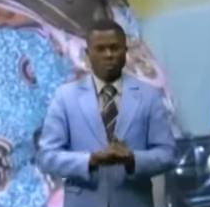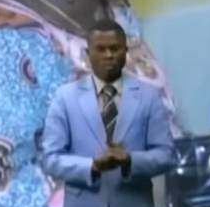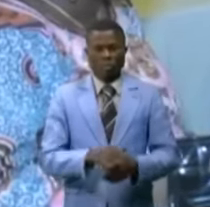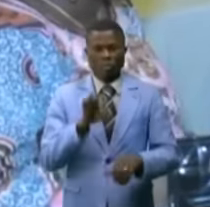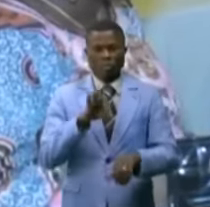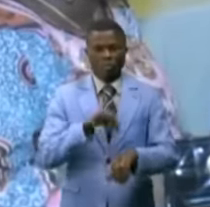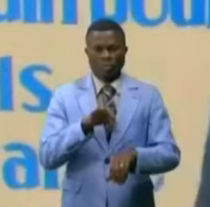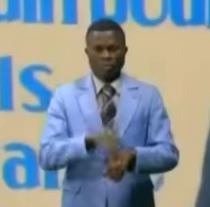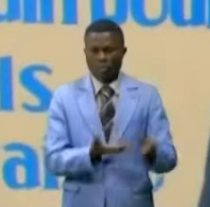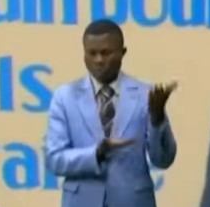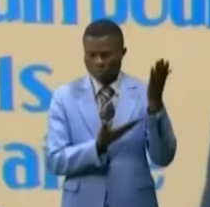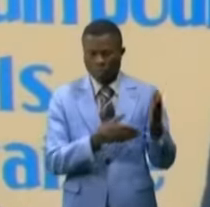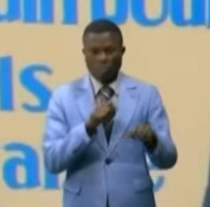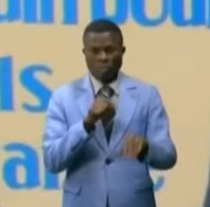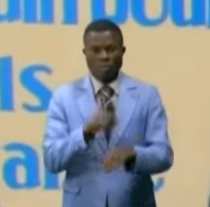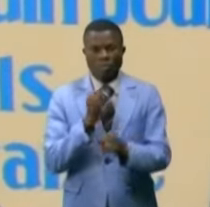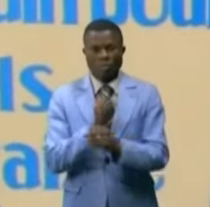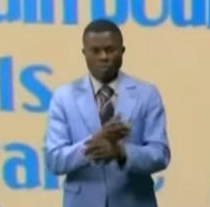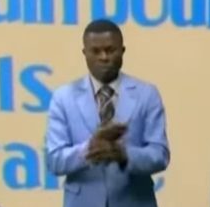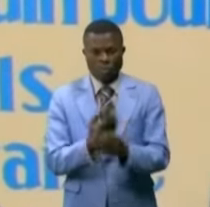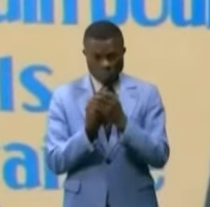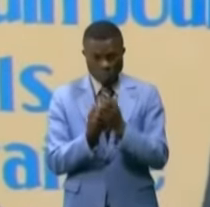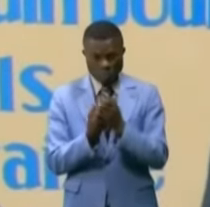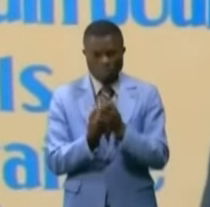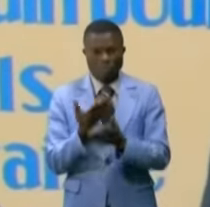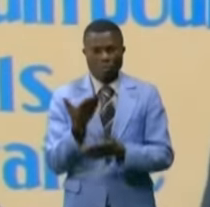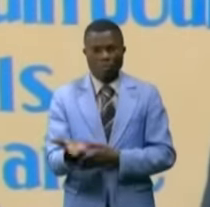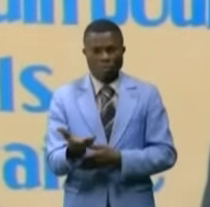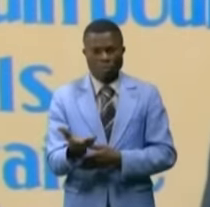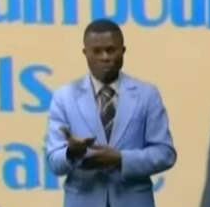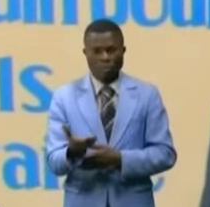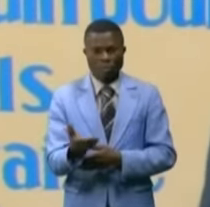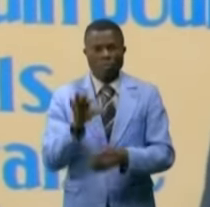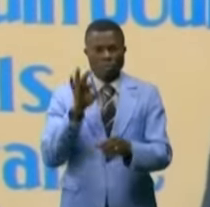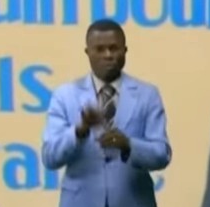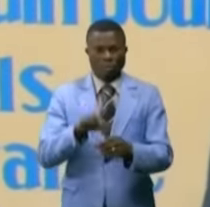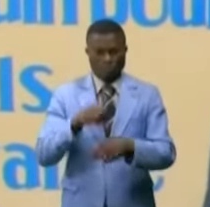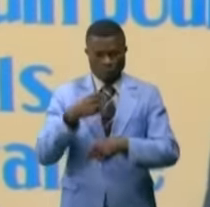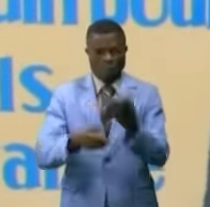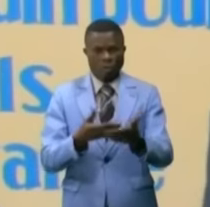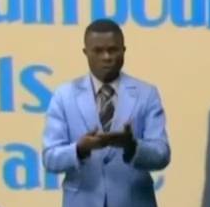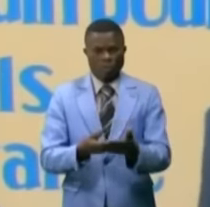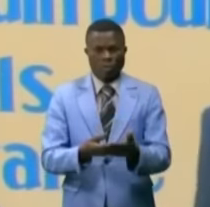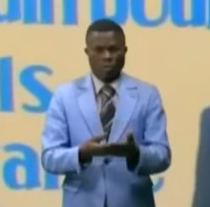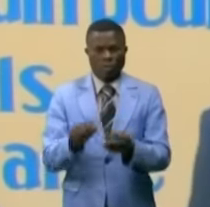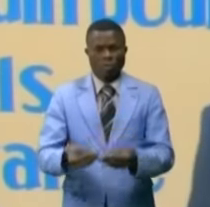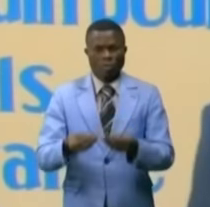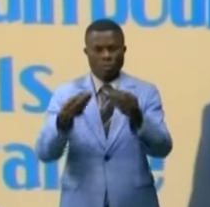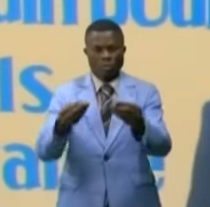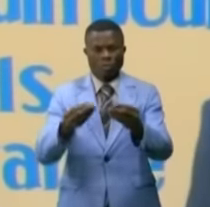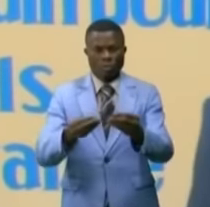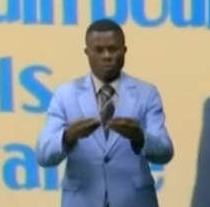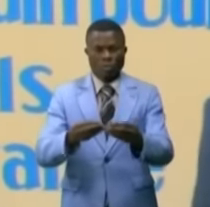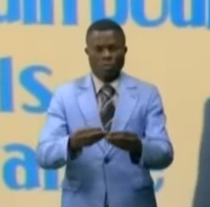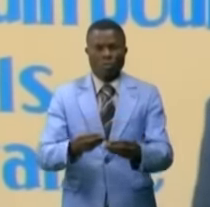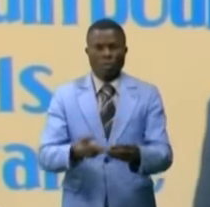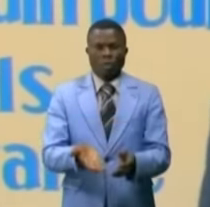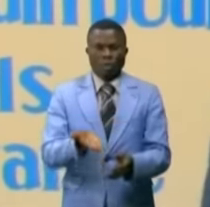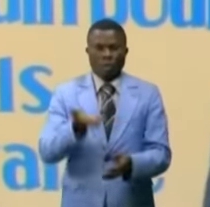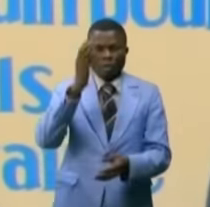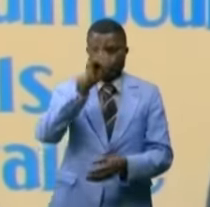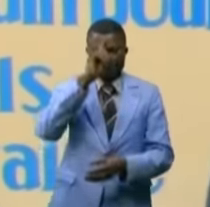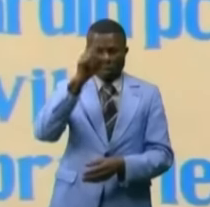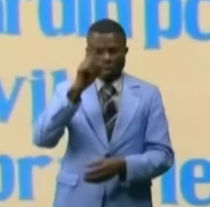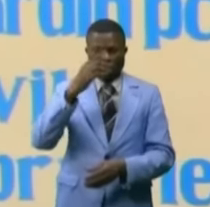opportun, étant donné que dans quelques jours, il y aura des élections, il fallait mettre à niveau les avocats